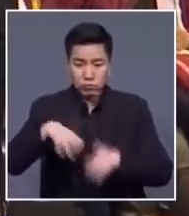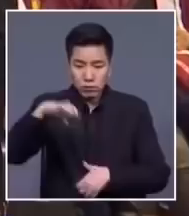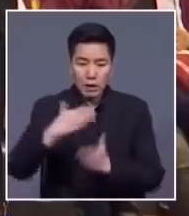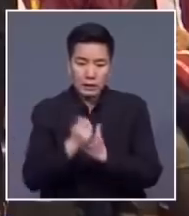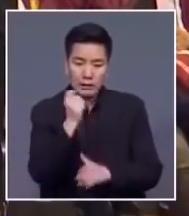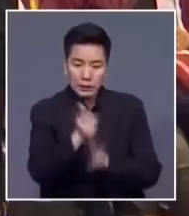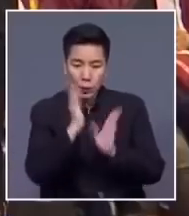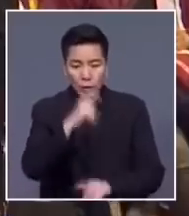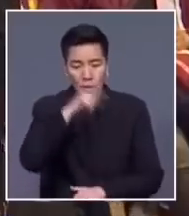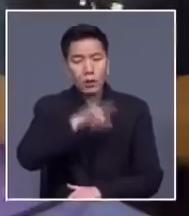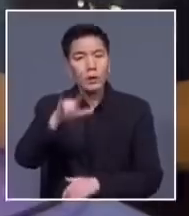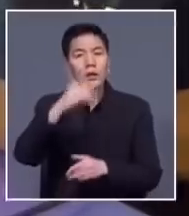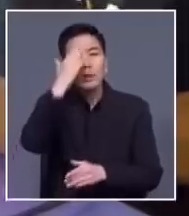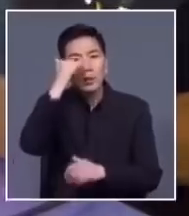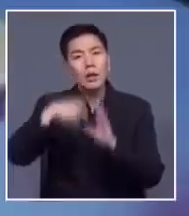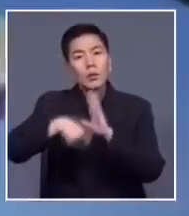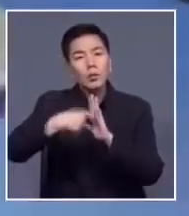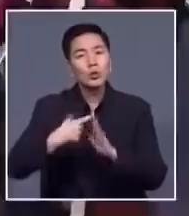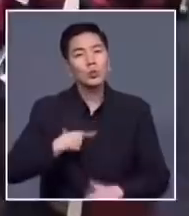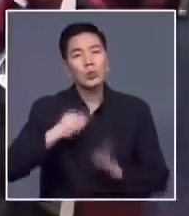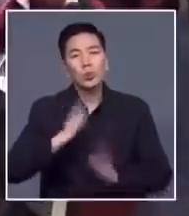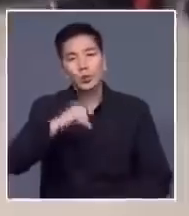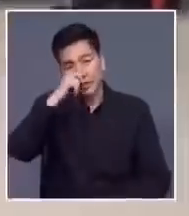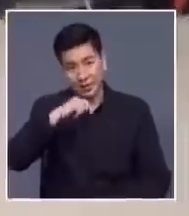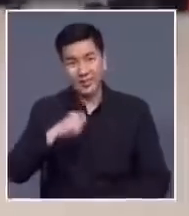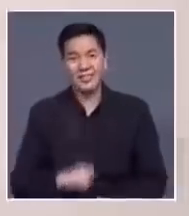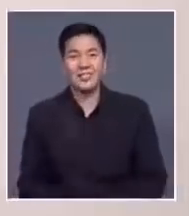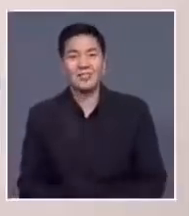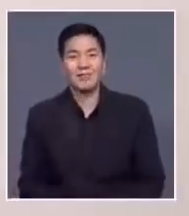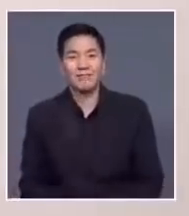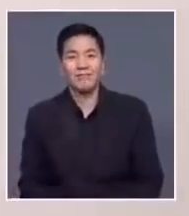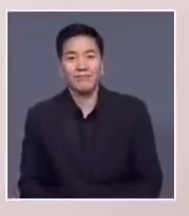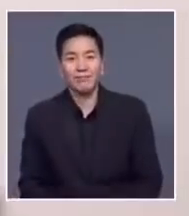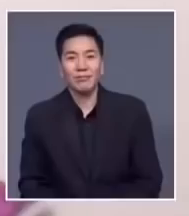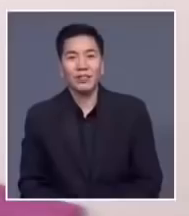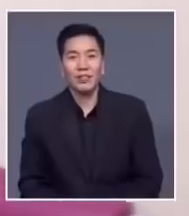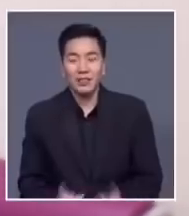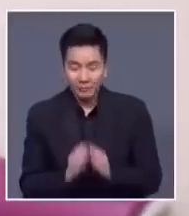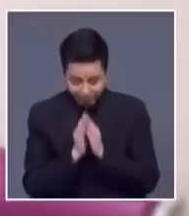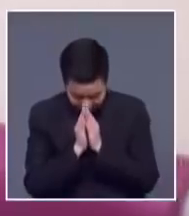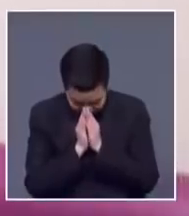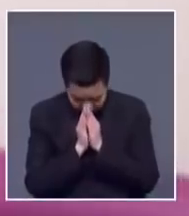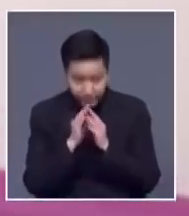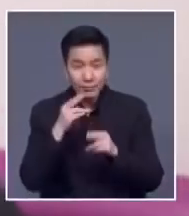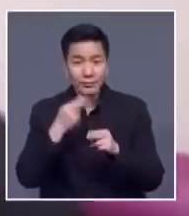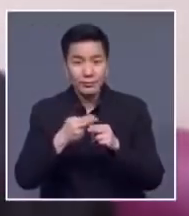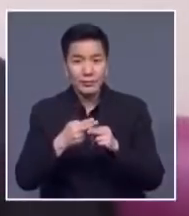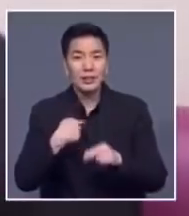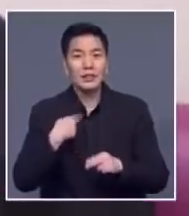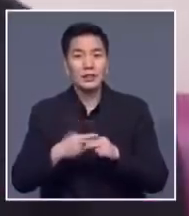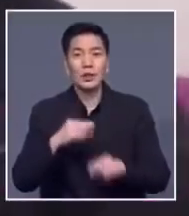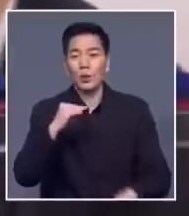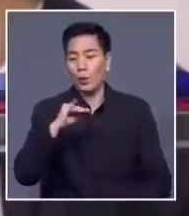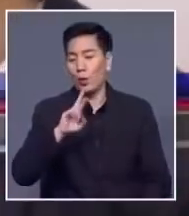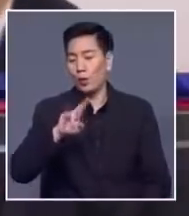ทยเดี๋ยวติดตามไปพร้อมๆกันเลยครับ สวัสดีครับชื่ออะไรครับผม ผมรสศักดิ์โพธิ